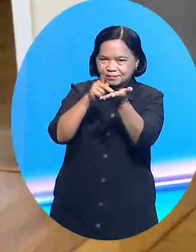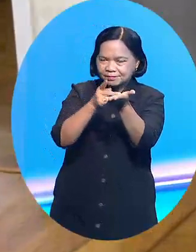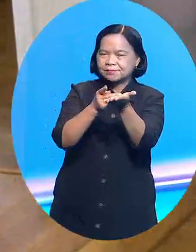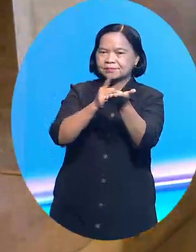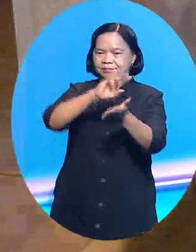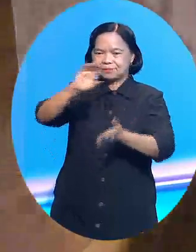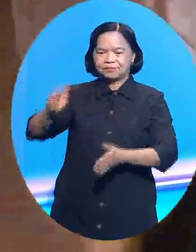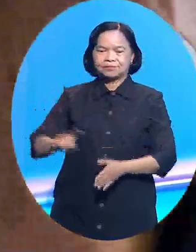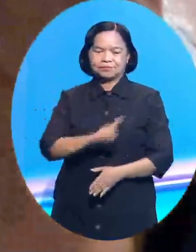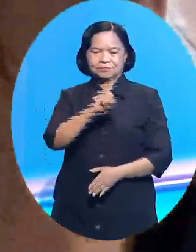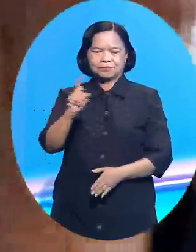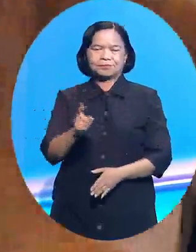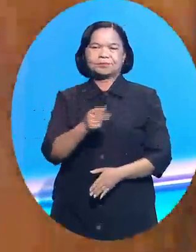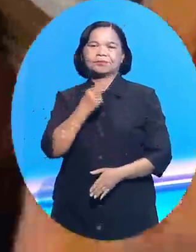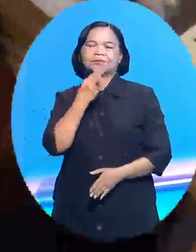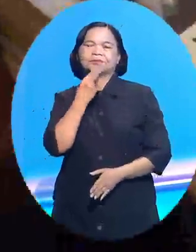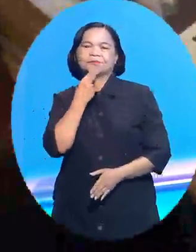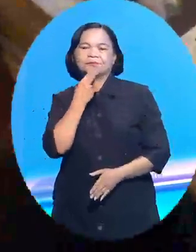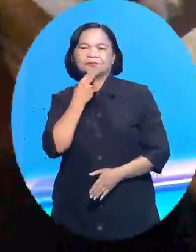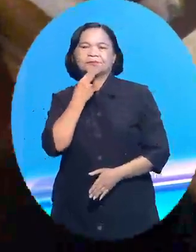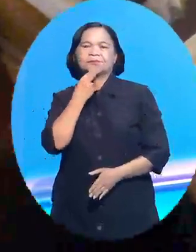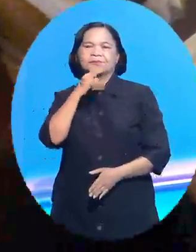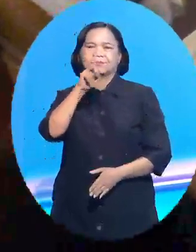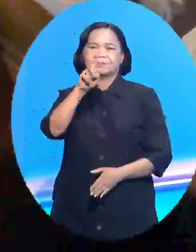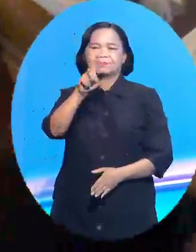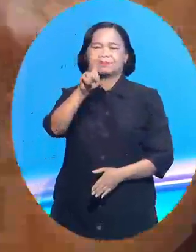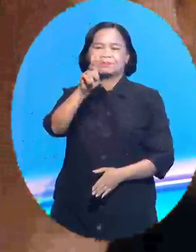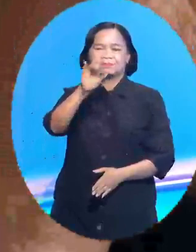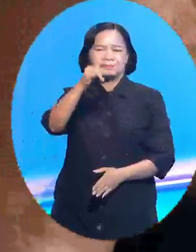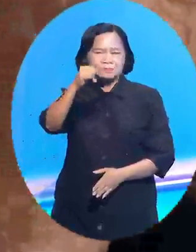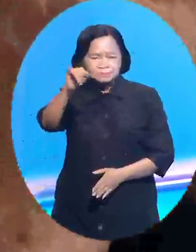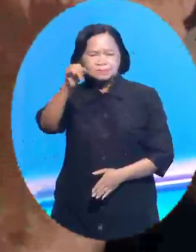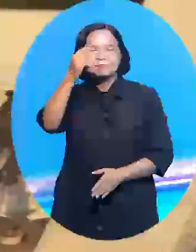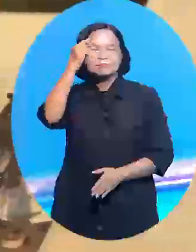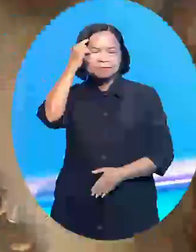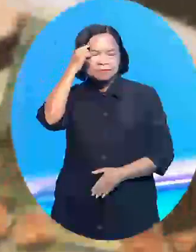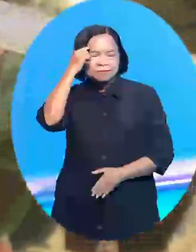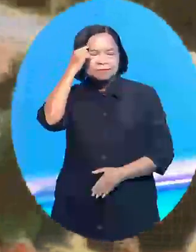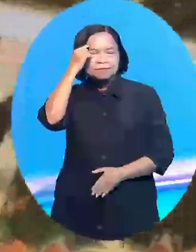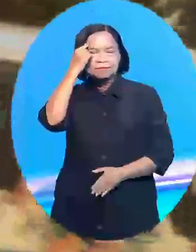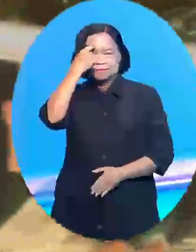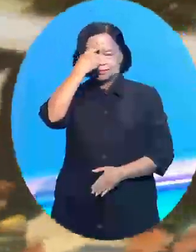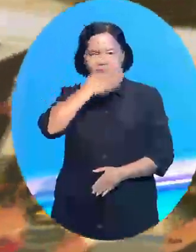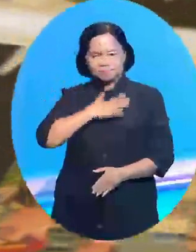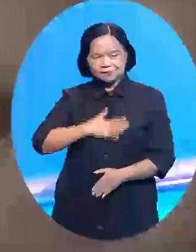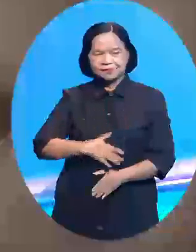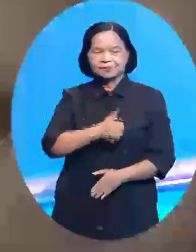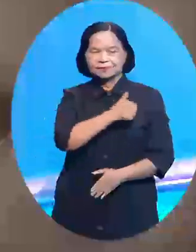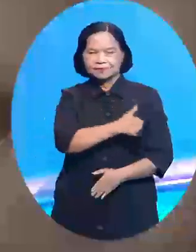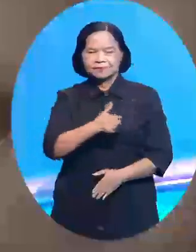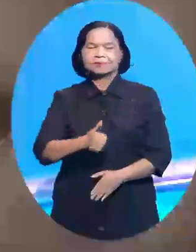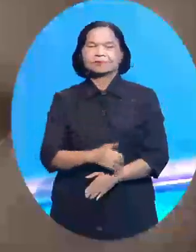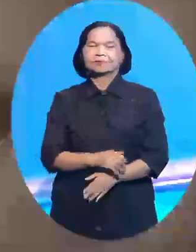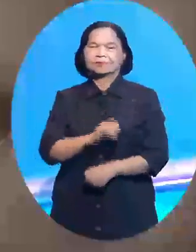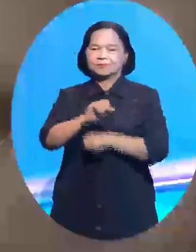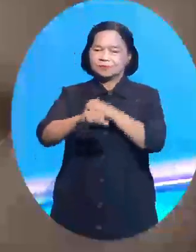cuộc đời mình. Anh hùng lực lượng vũ trang nhân dân Nguyễn Văn Đức luôn nhớ đến ân tình của đồng bào và đồng đội. Những năm